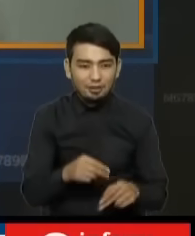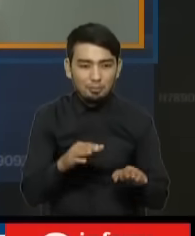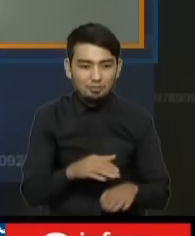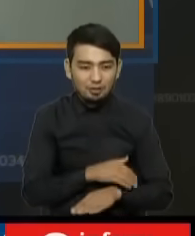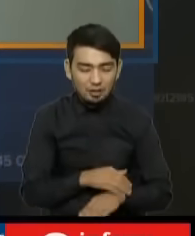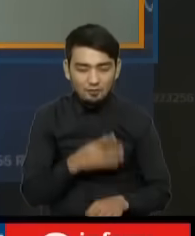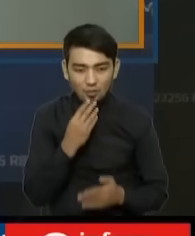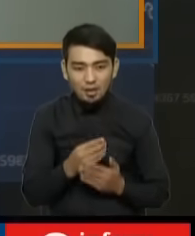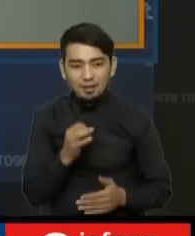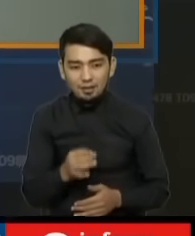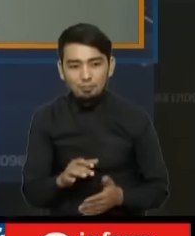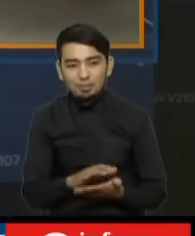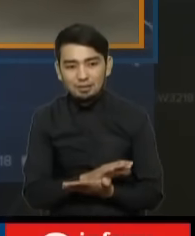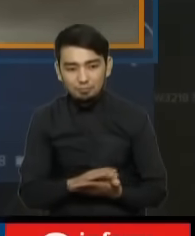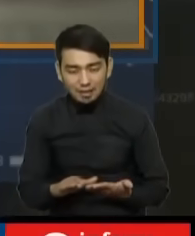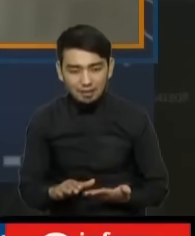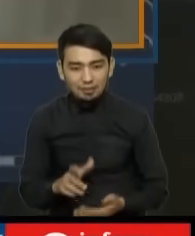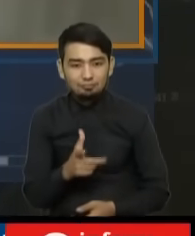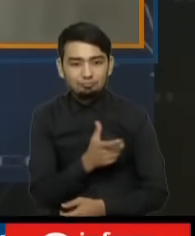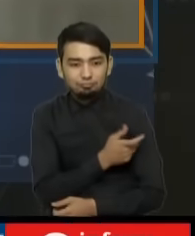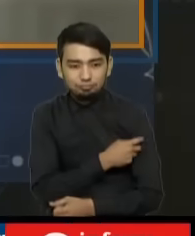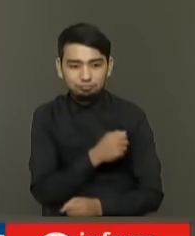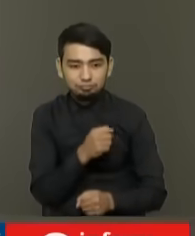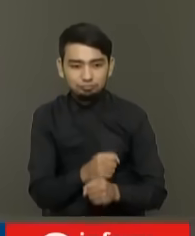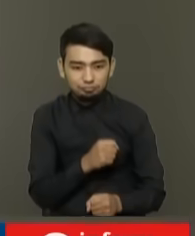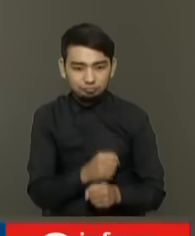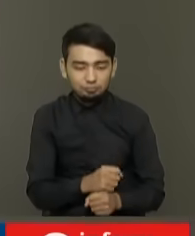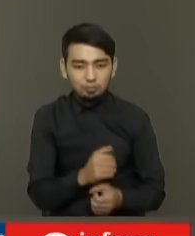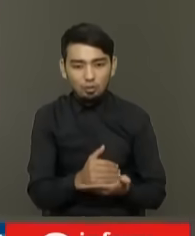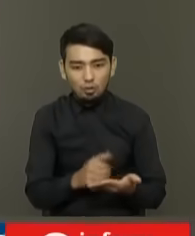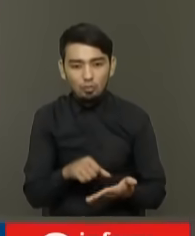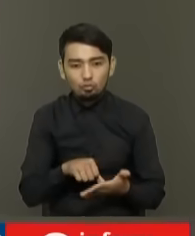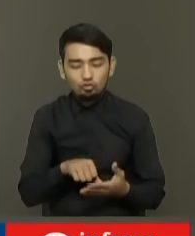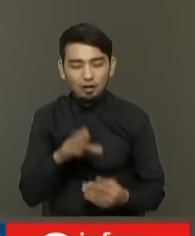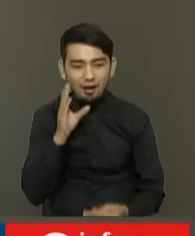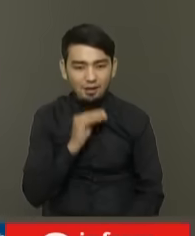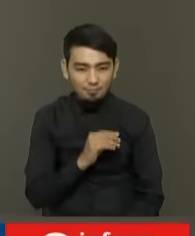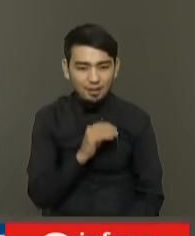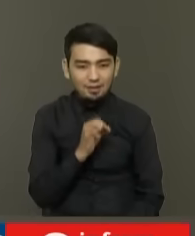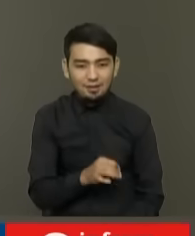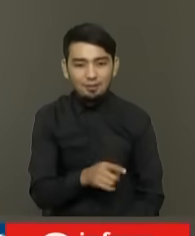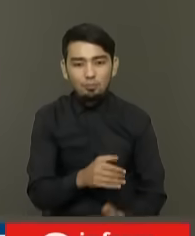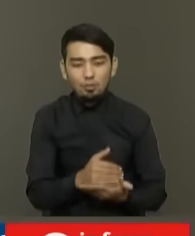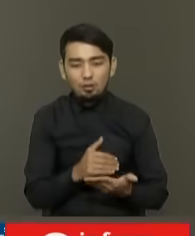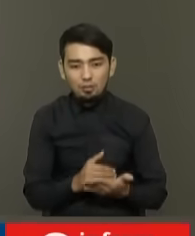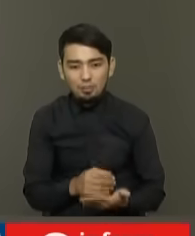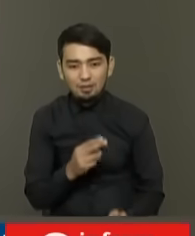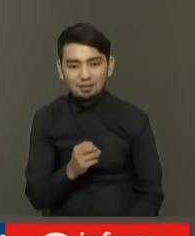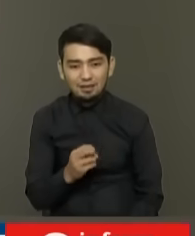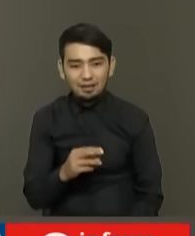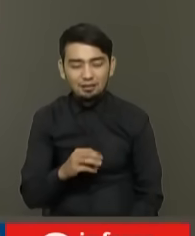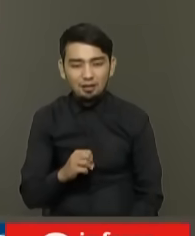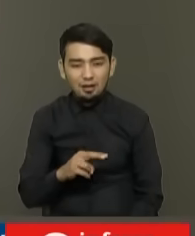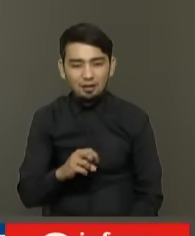тегін жатыр мойны қатерлігісін алу бағдарламасына қатысалады. Бұл бағдарлама цитологический скрининг